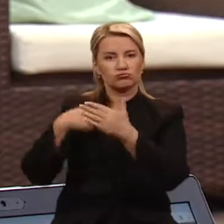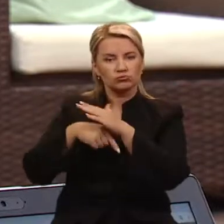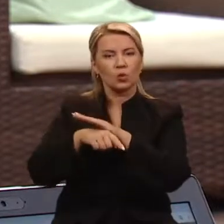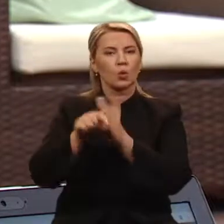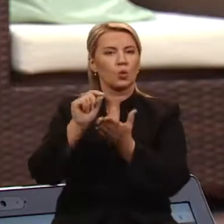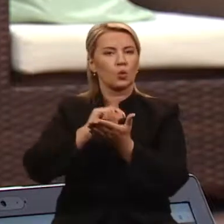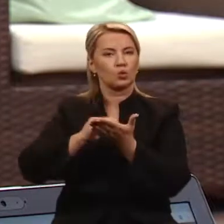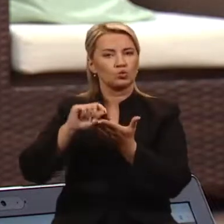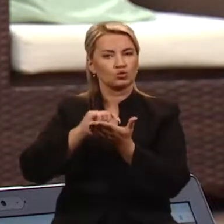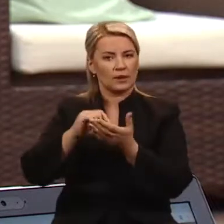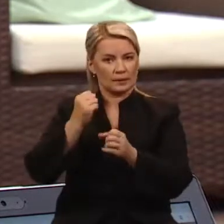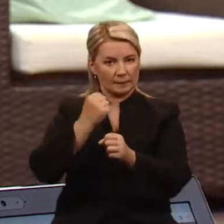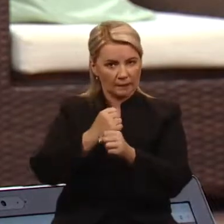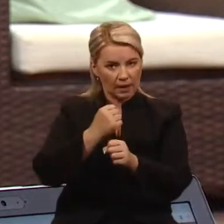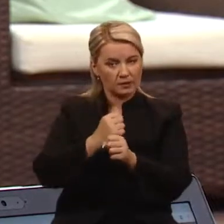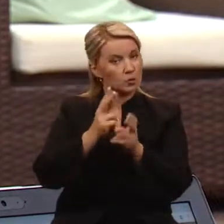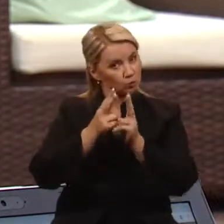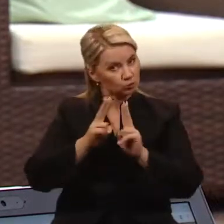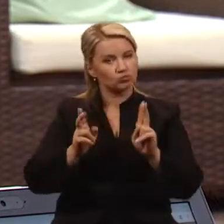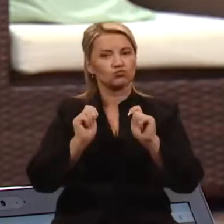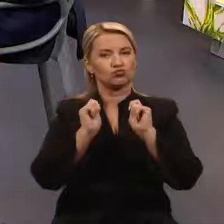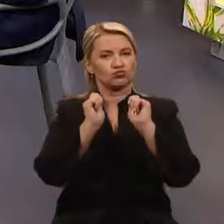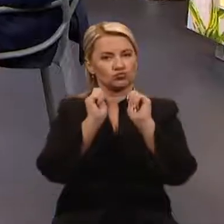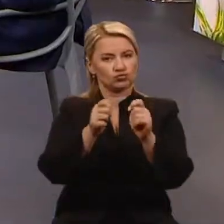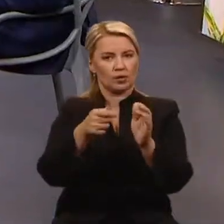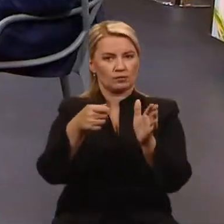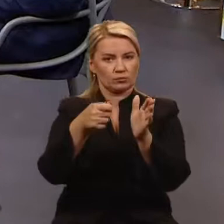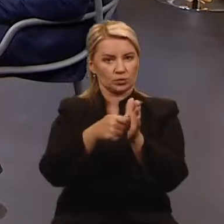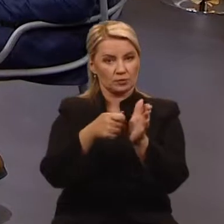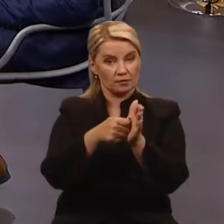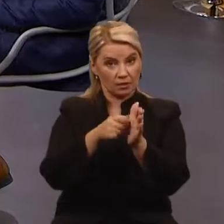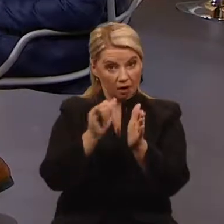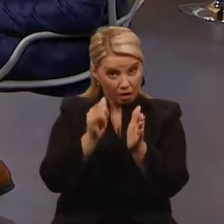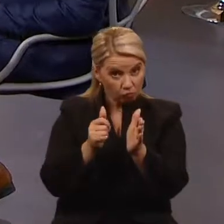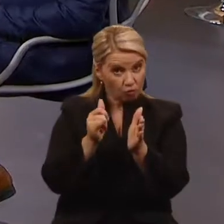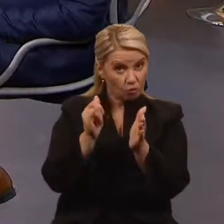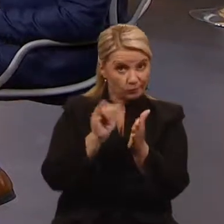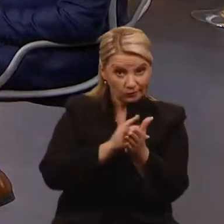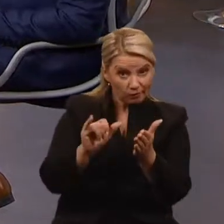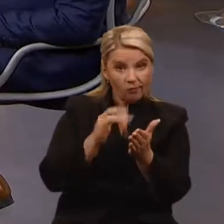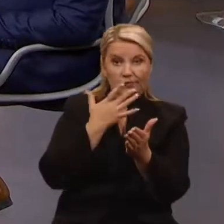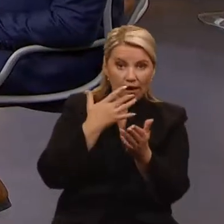lze požádat o příspěvek. Jak na to a na co vlastně všechno?